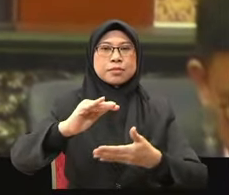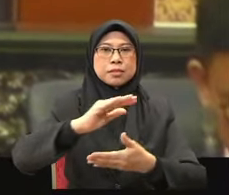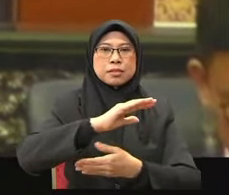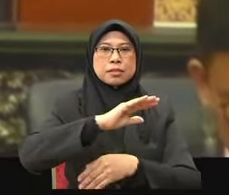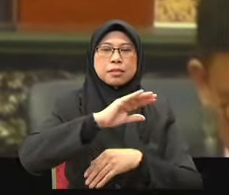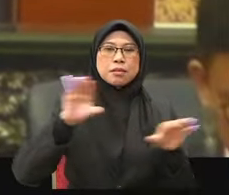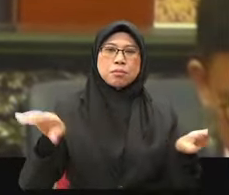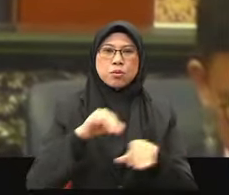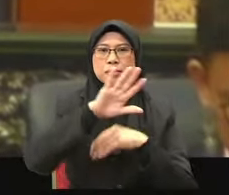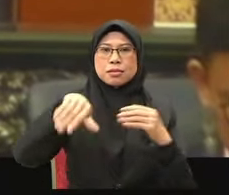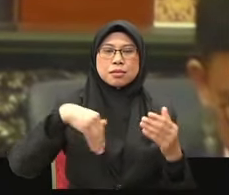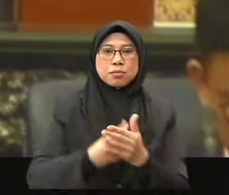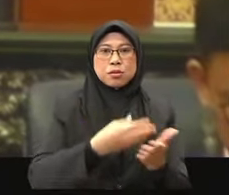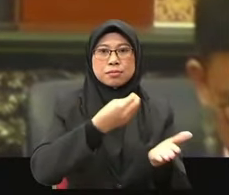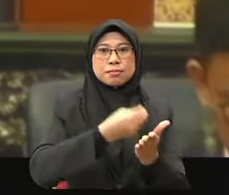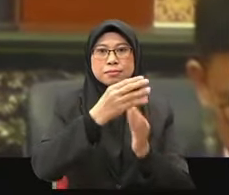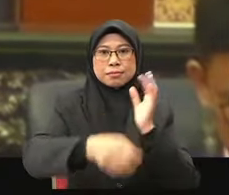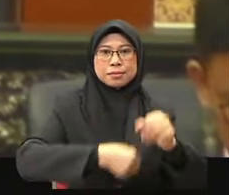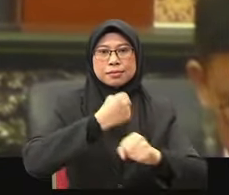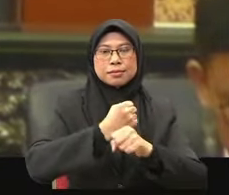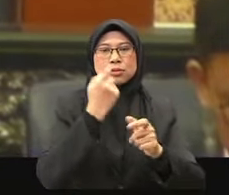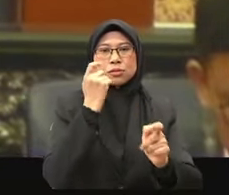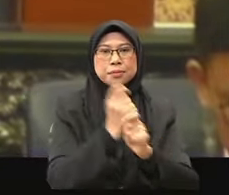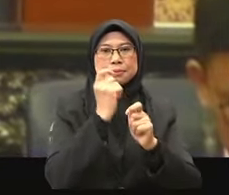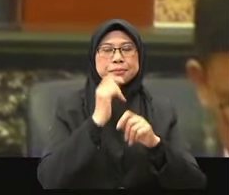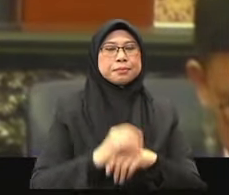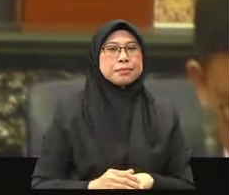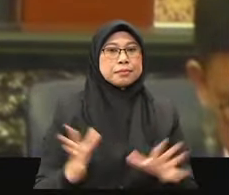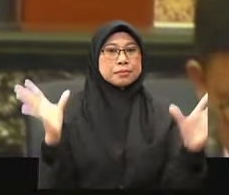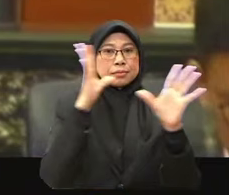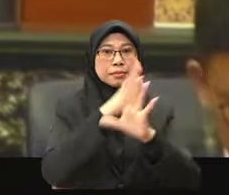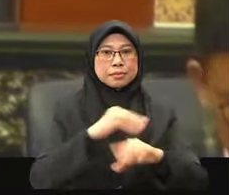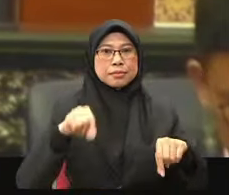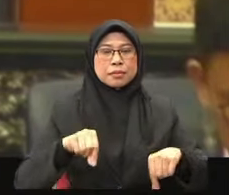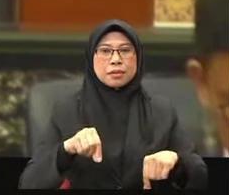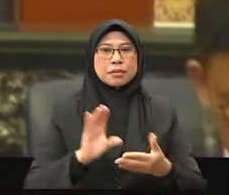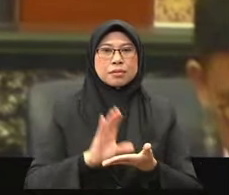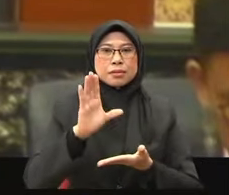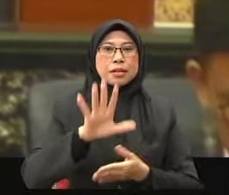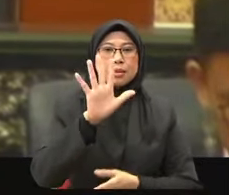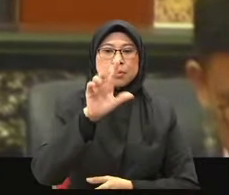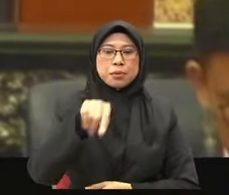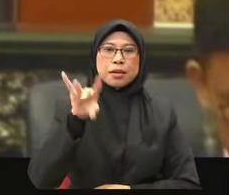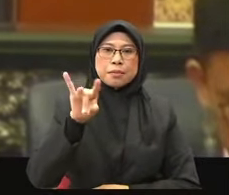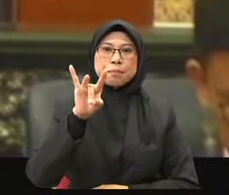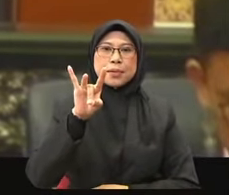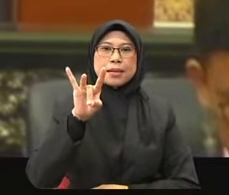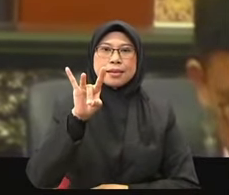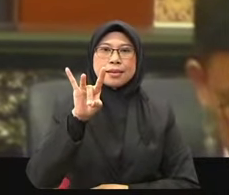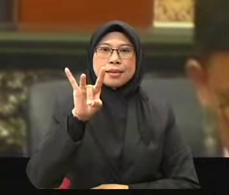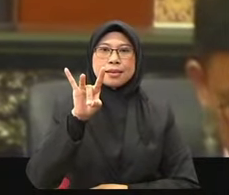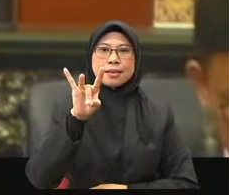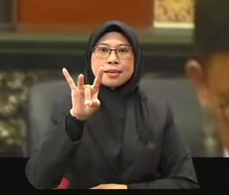melaksanakan segala perbelanjaan tahunan yang telah ditetapkan. Sarawak kali ini diperuntukkan sebanyak